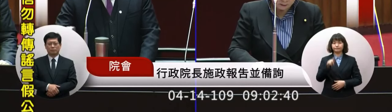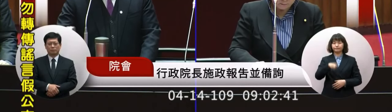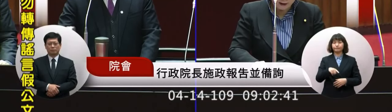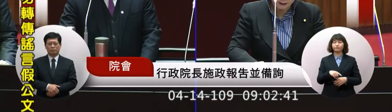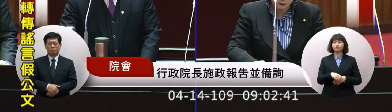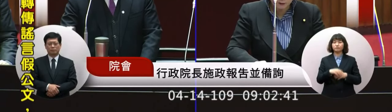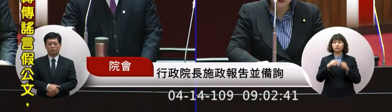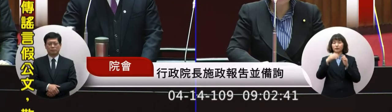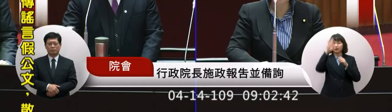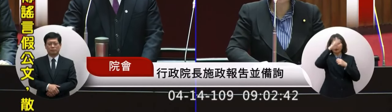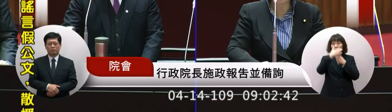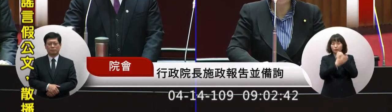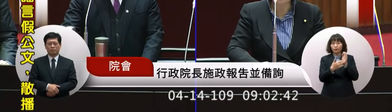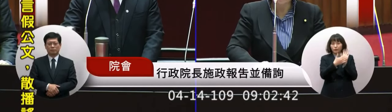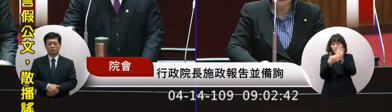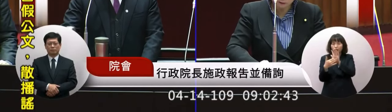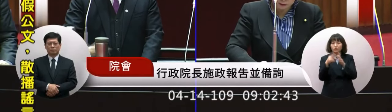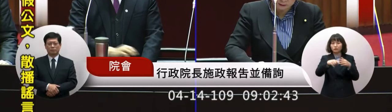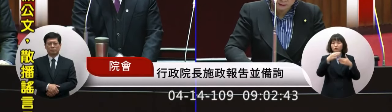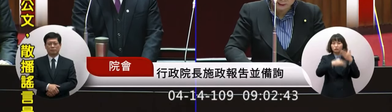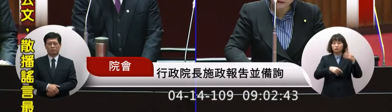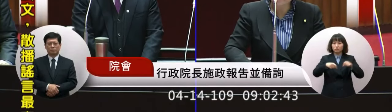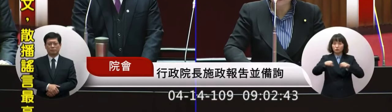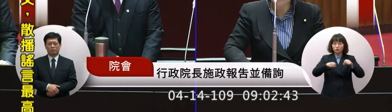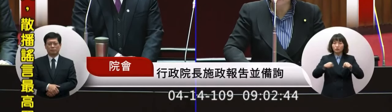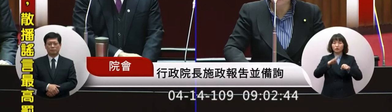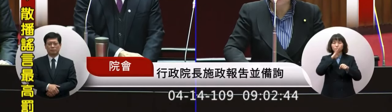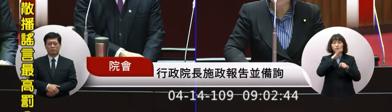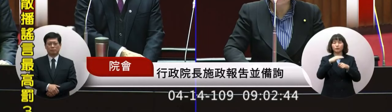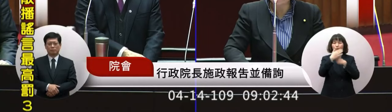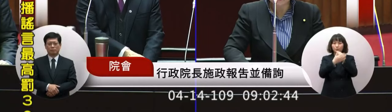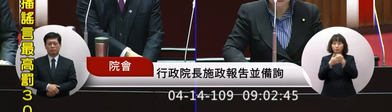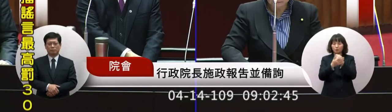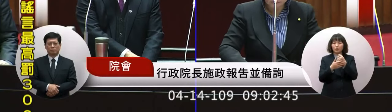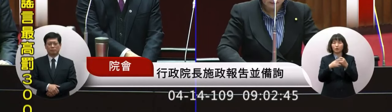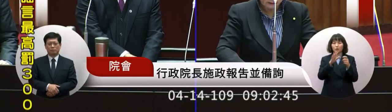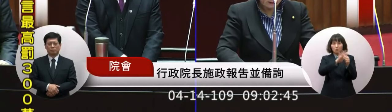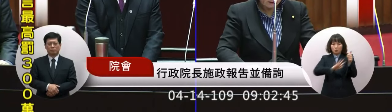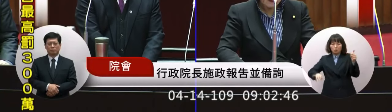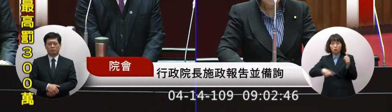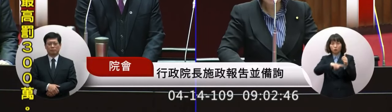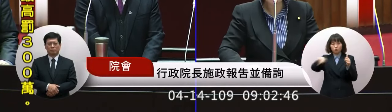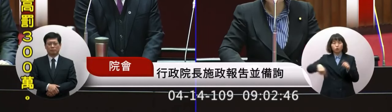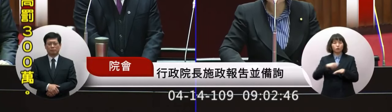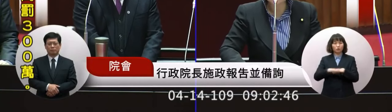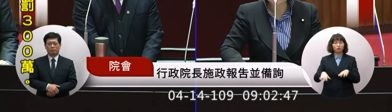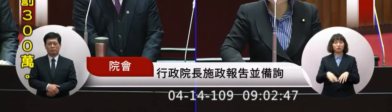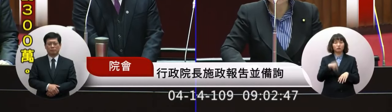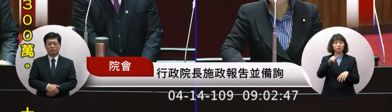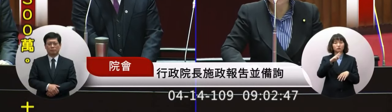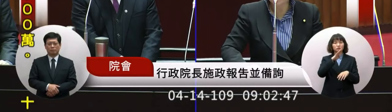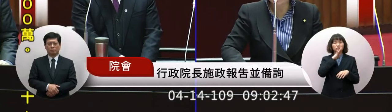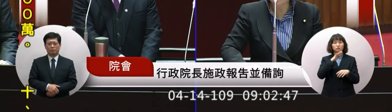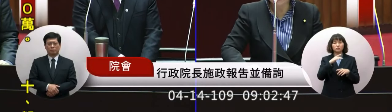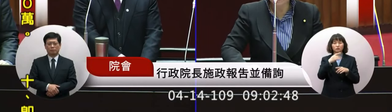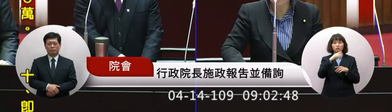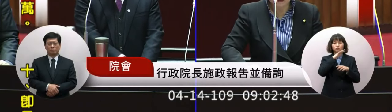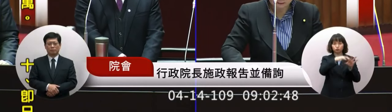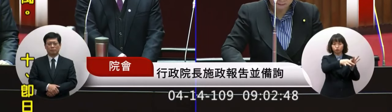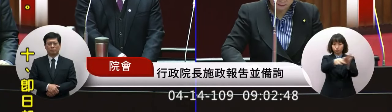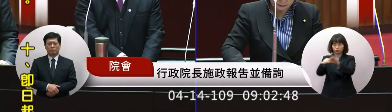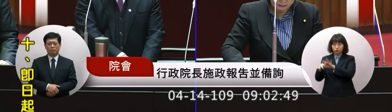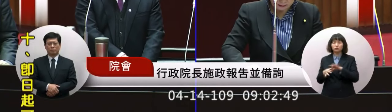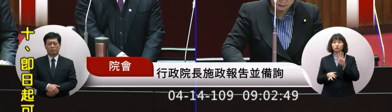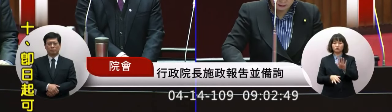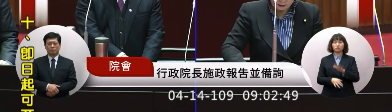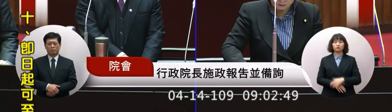何防疫措施与手段都是牵一发而动全身的，彼此间其实是环环相扣